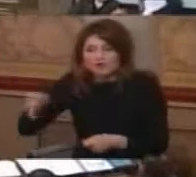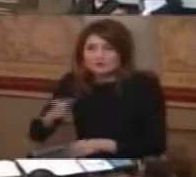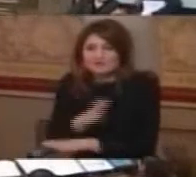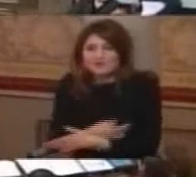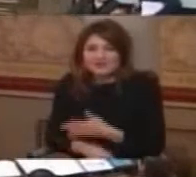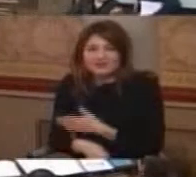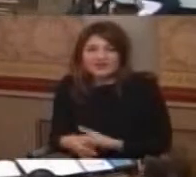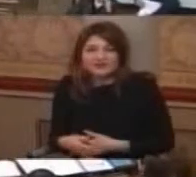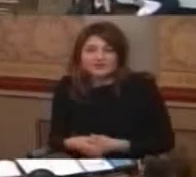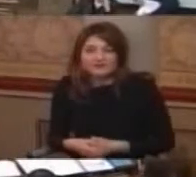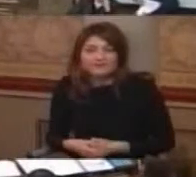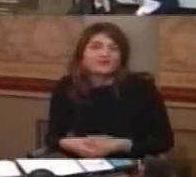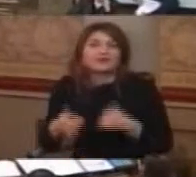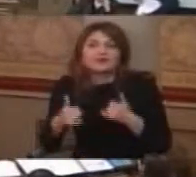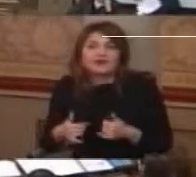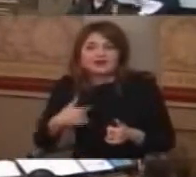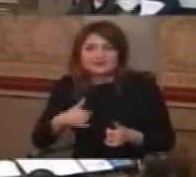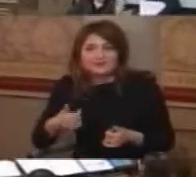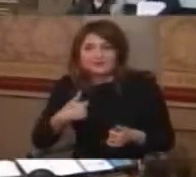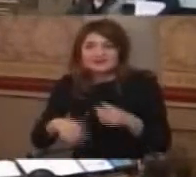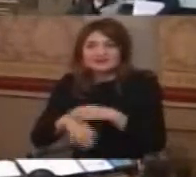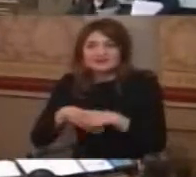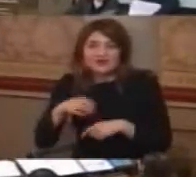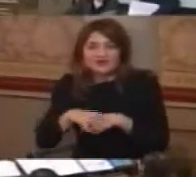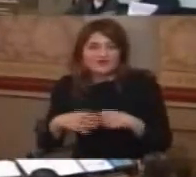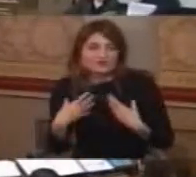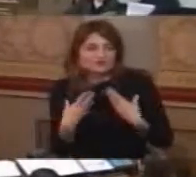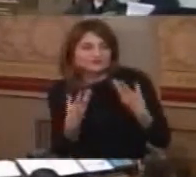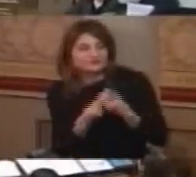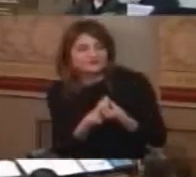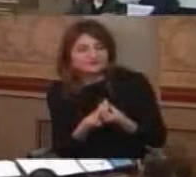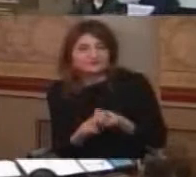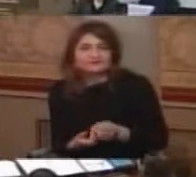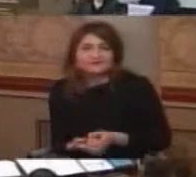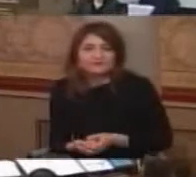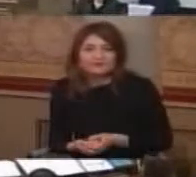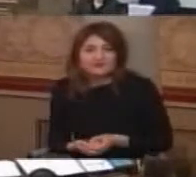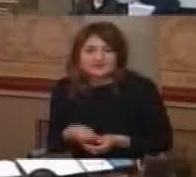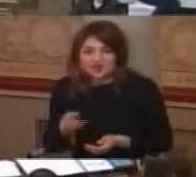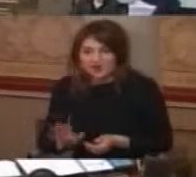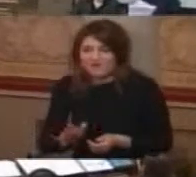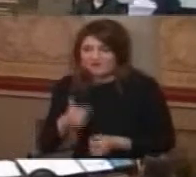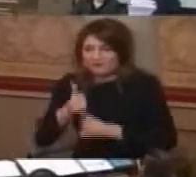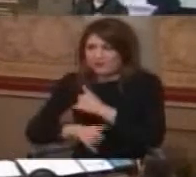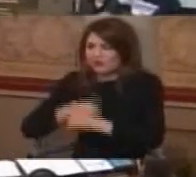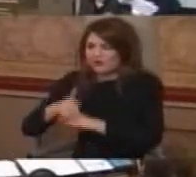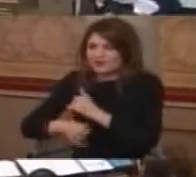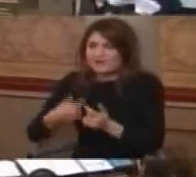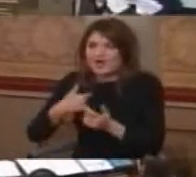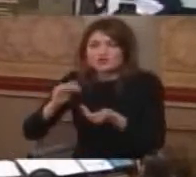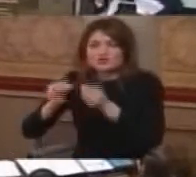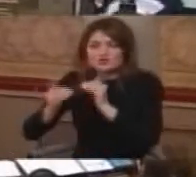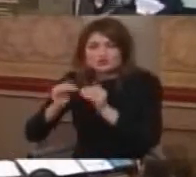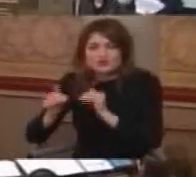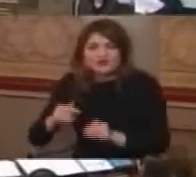invaliditetom, evo danas je zadovoljstvo što ste tu sa nama, jer u ovim godinama suradnje vi ste zapravo